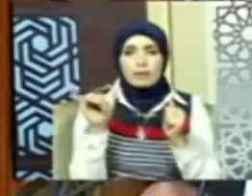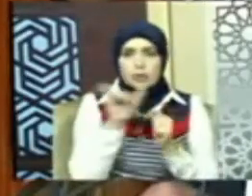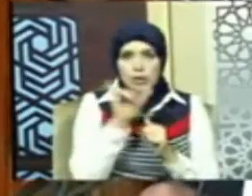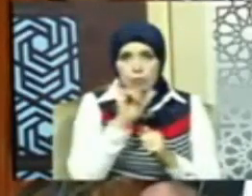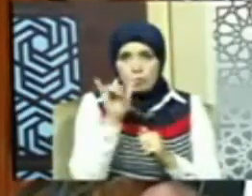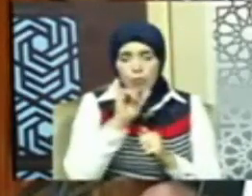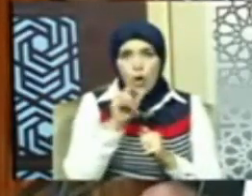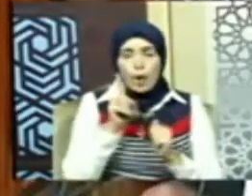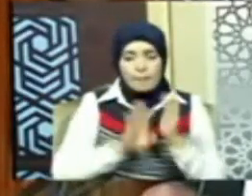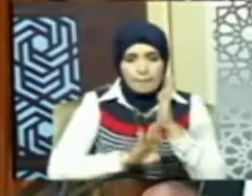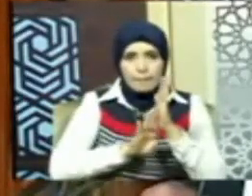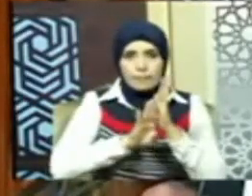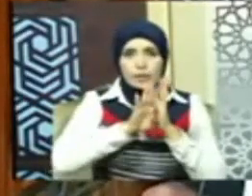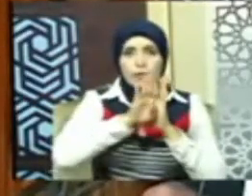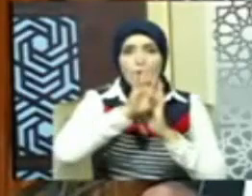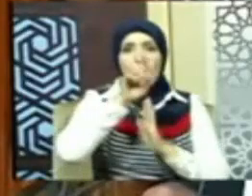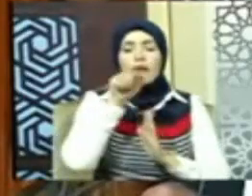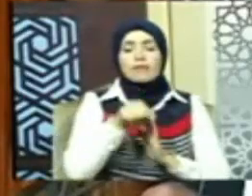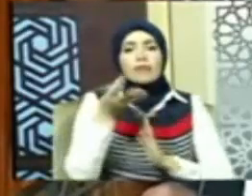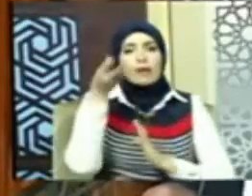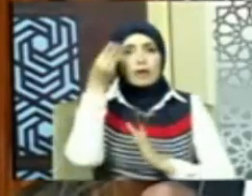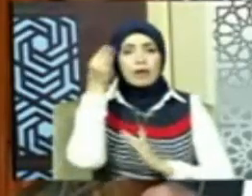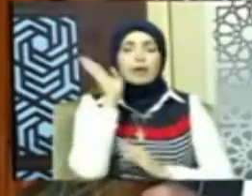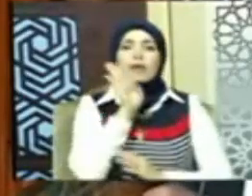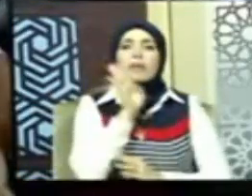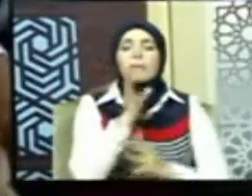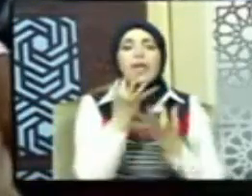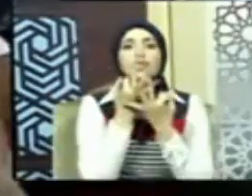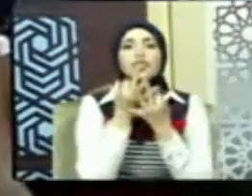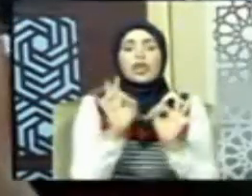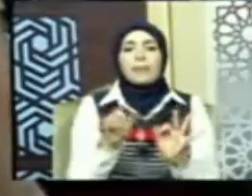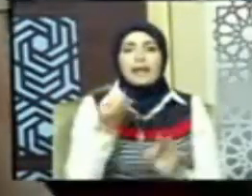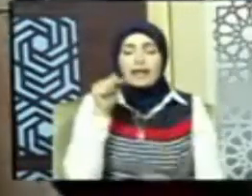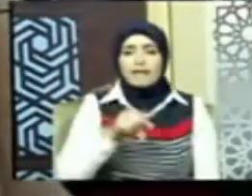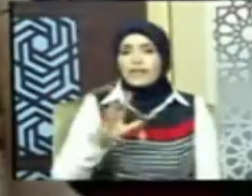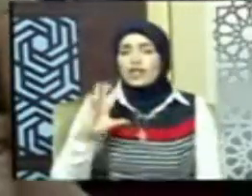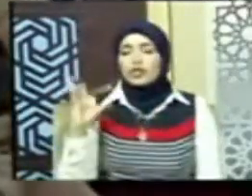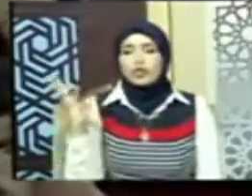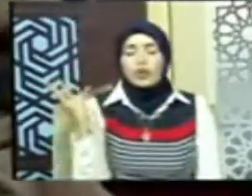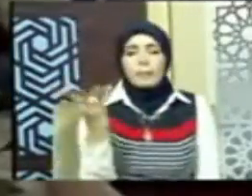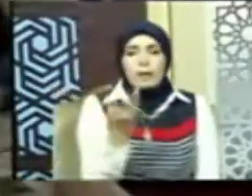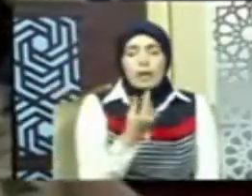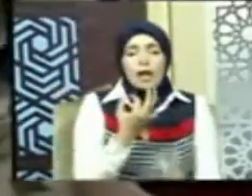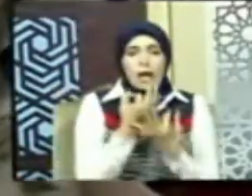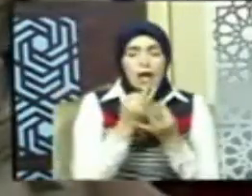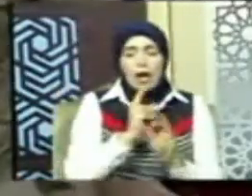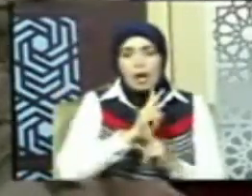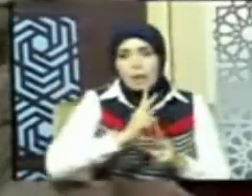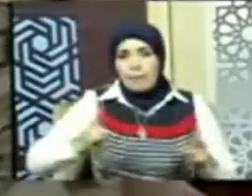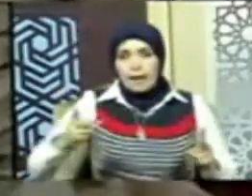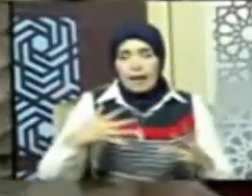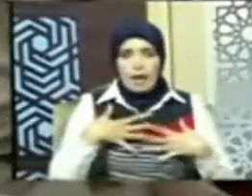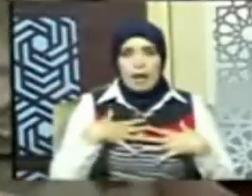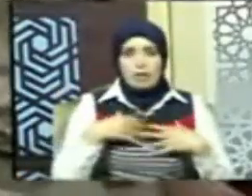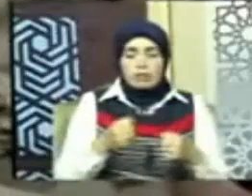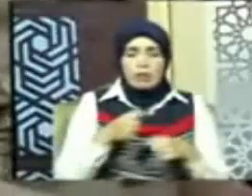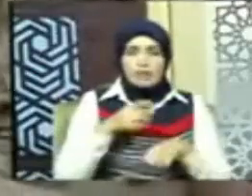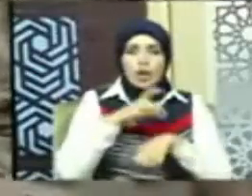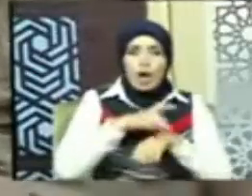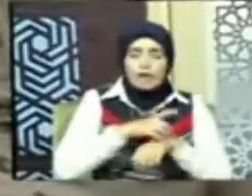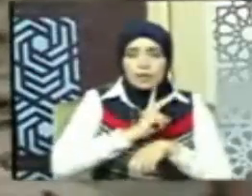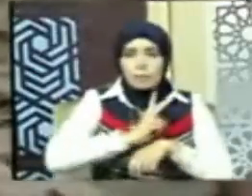علمية شاملة في جميع المجالات، بإذن الله نؤمل أن تؤتي